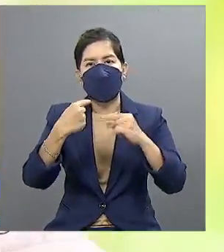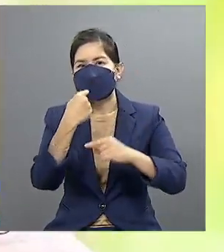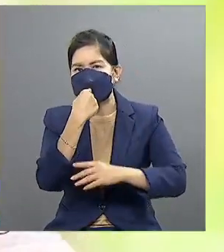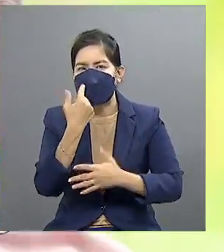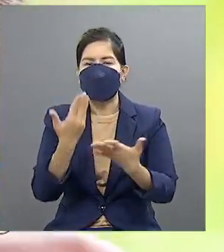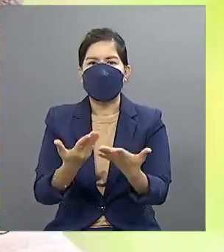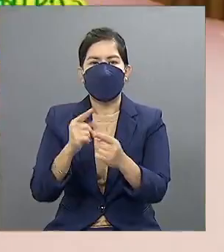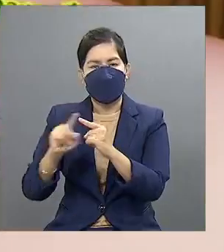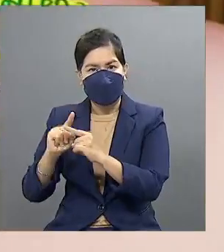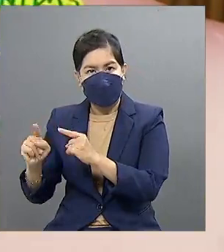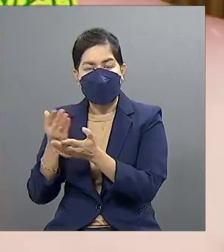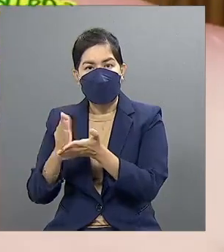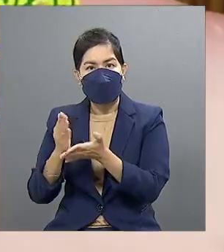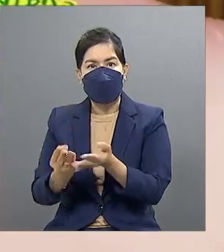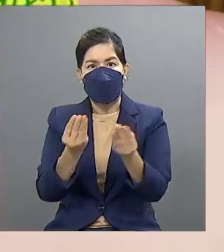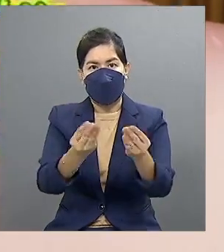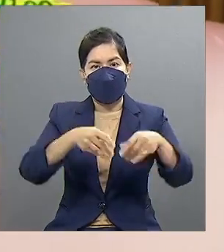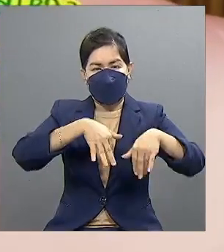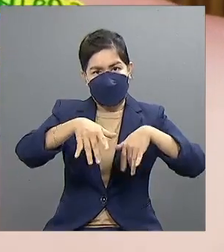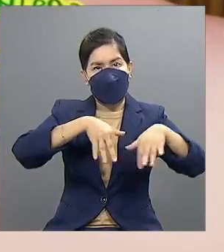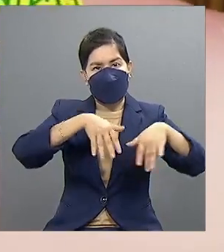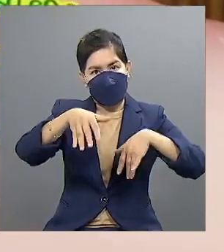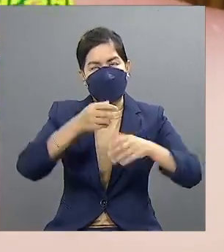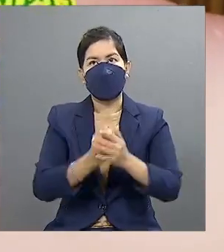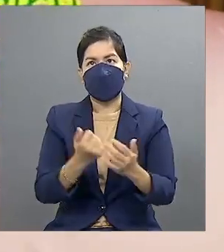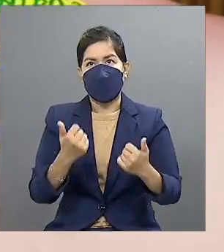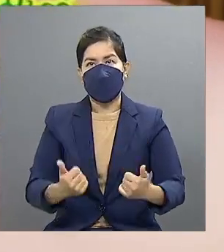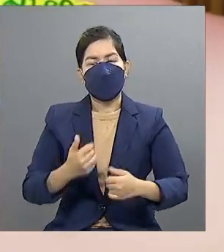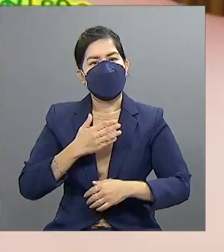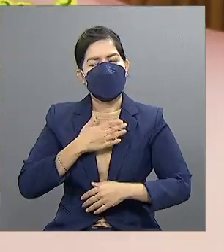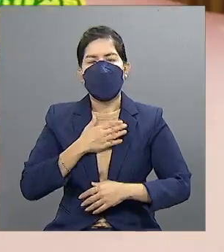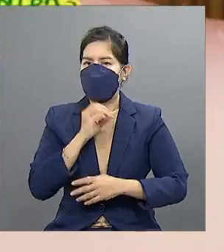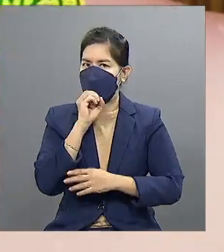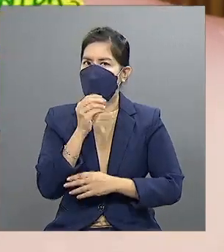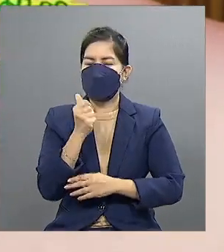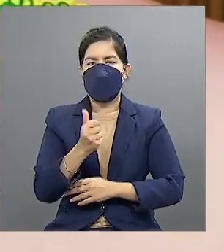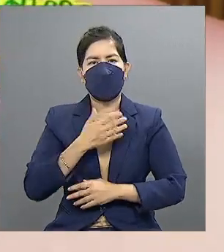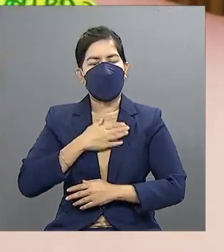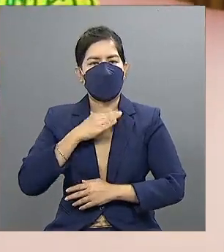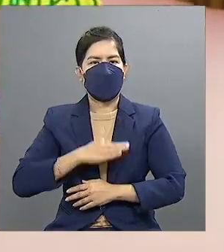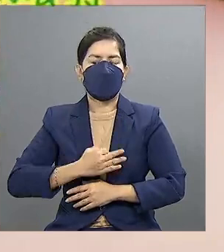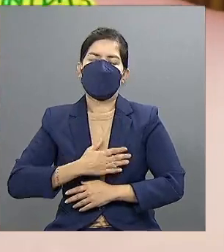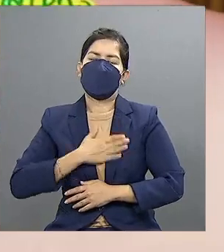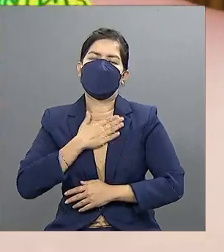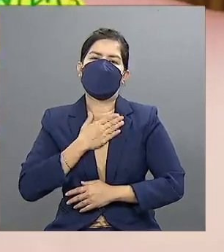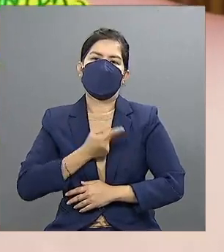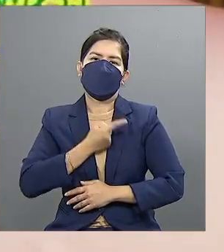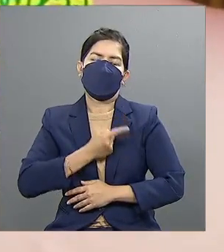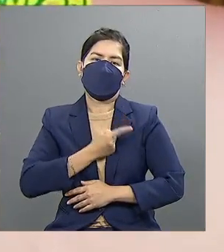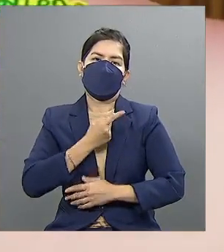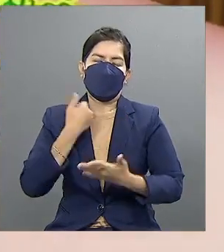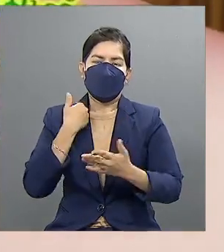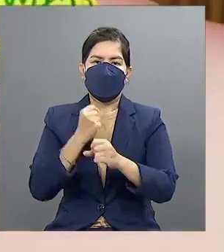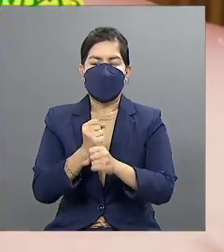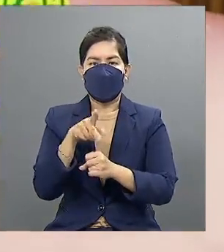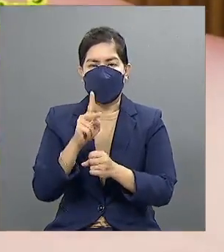เรานักโทษคนคนหนึ่งเนี่ยวันนี้ผมพูดได้เต็มปากว่าผมภูมิใจนะครับแล้วก็ดีใจมากที่ได้ทำอะไรเพื่อสังคมบ้าง